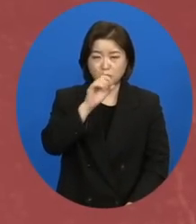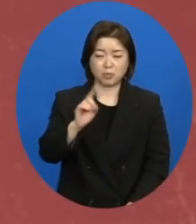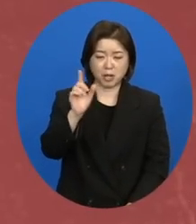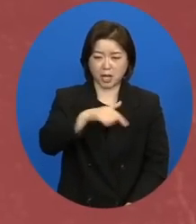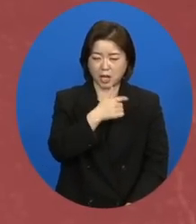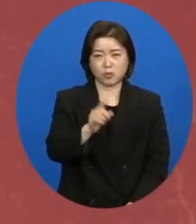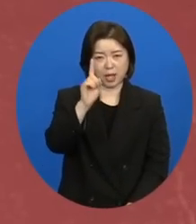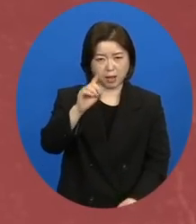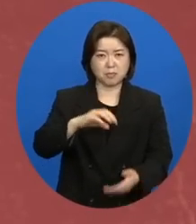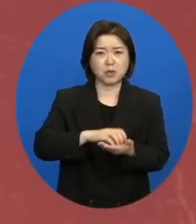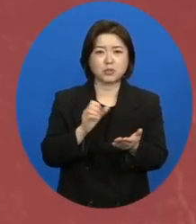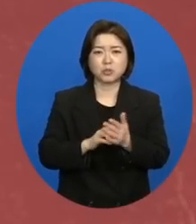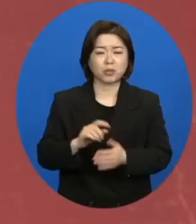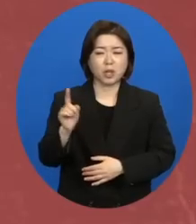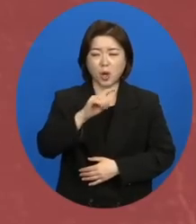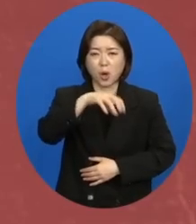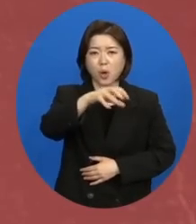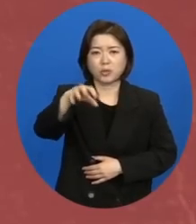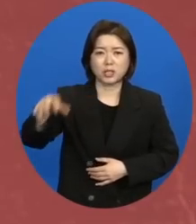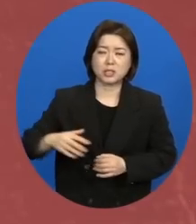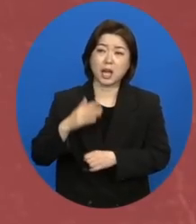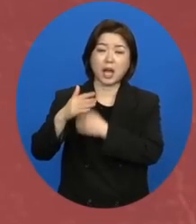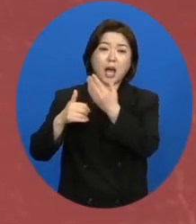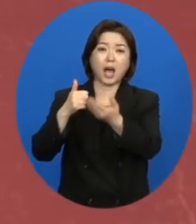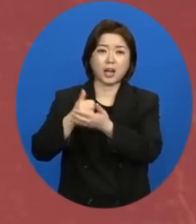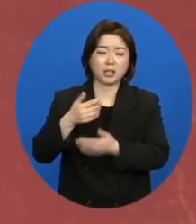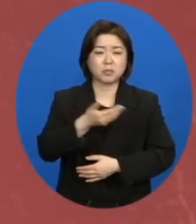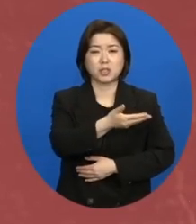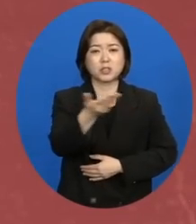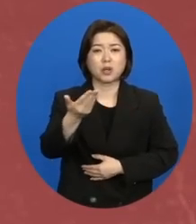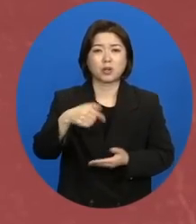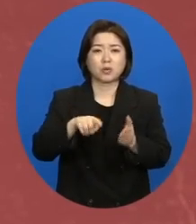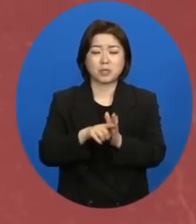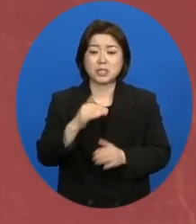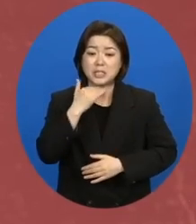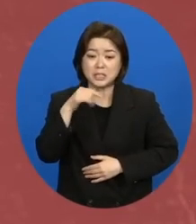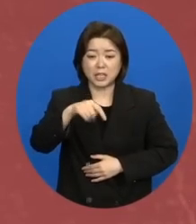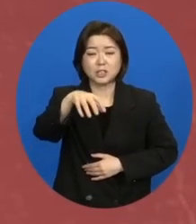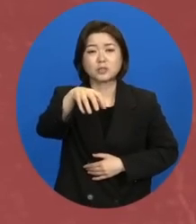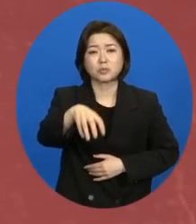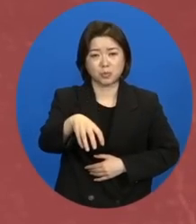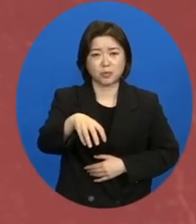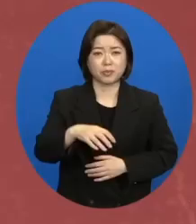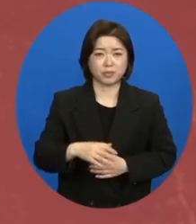번 정도는 어디에선가 하나님이 여러분을 기다리는 그 장소에서